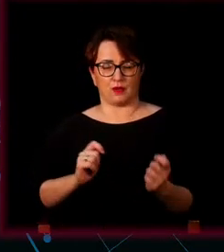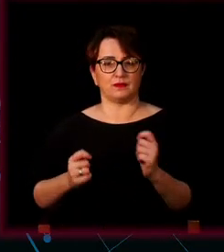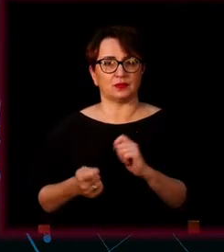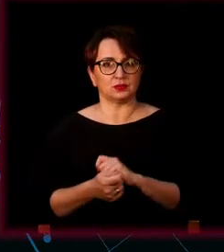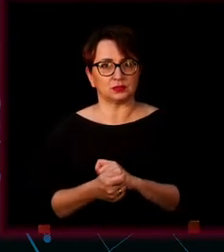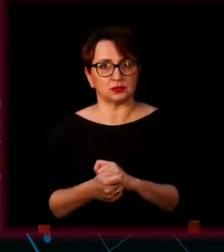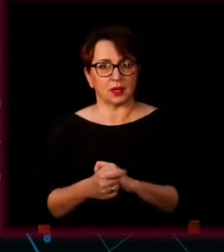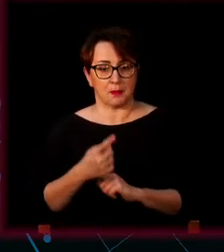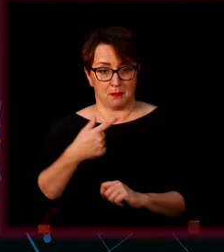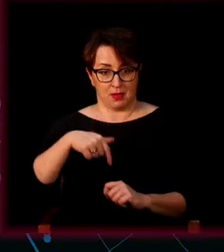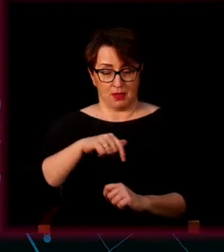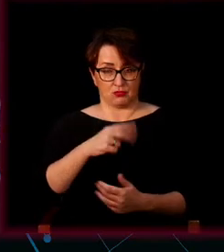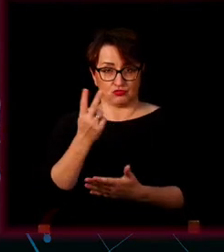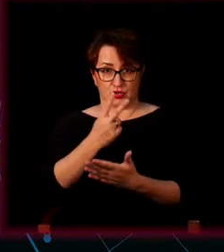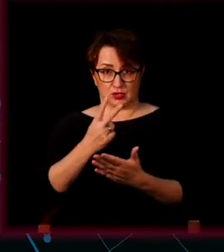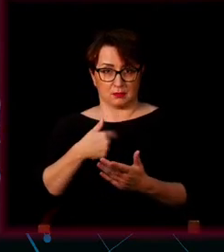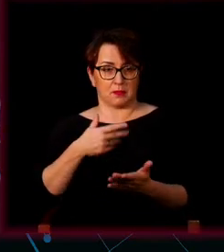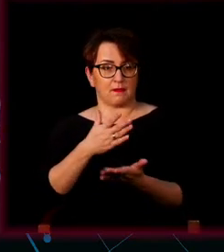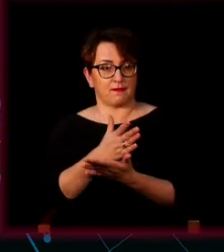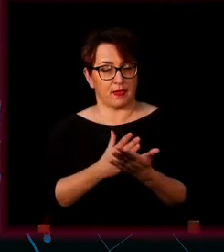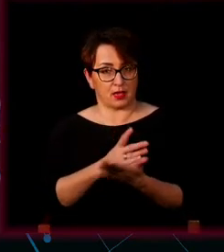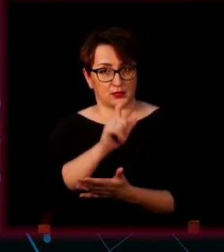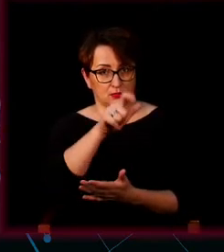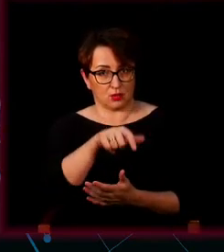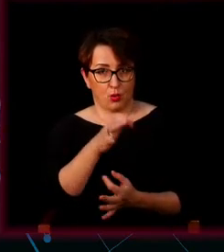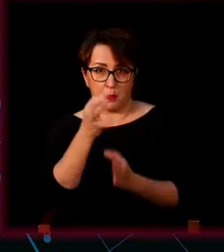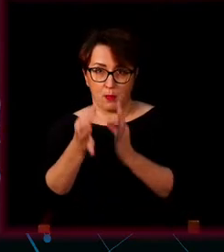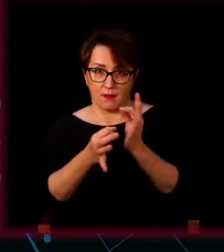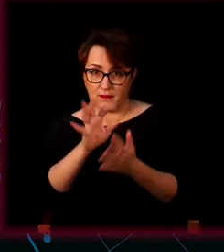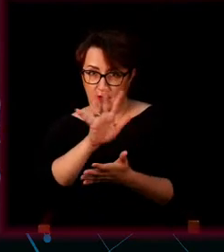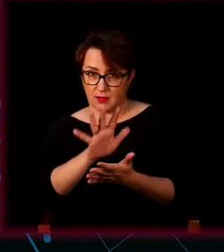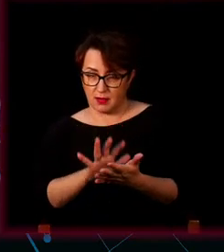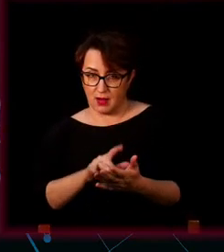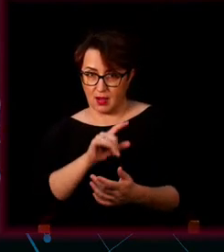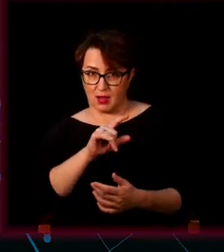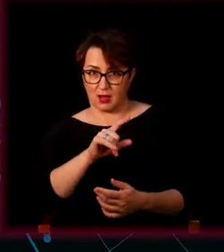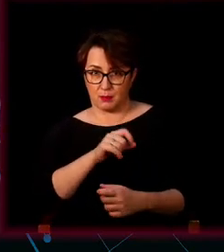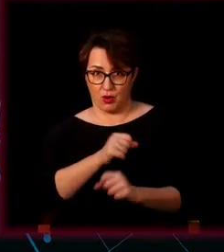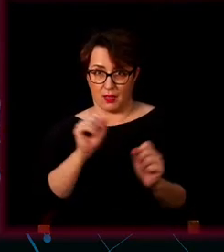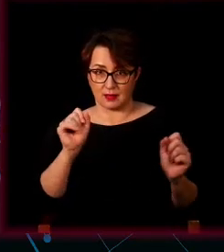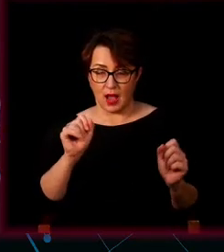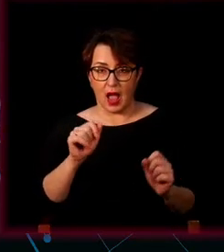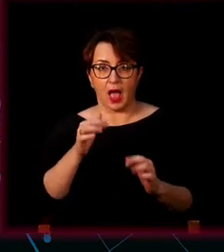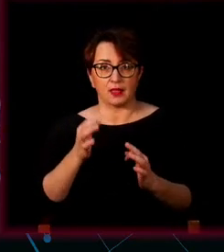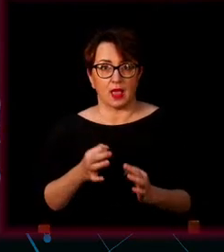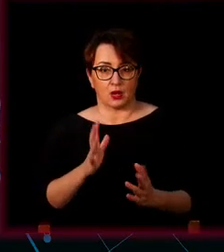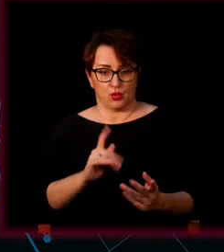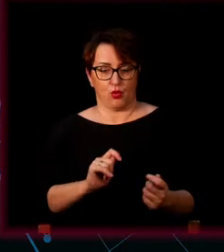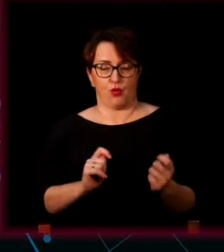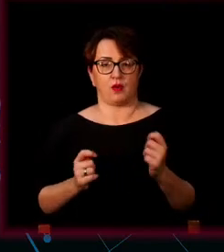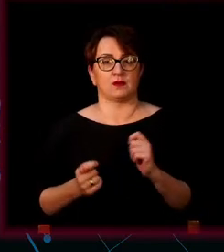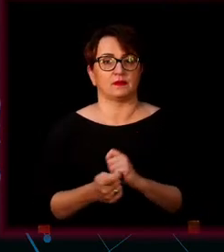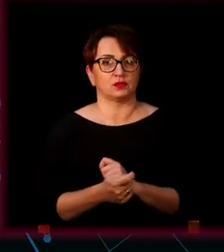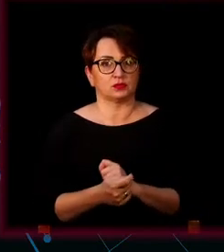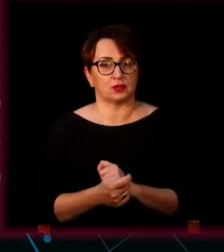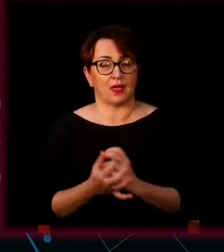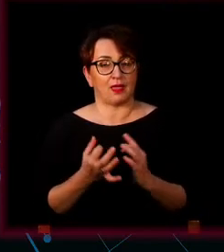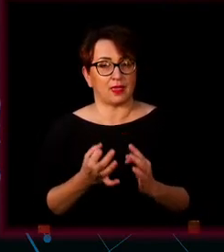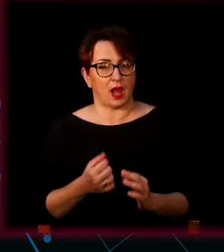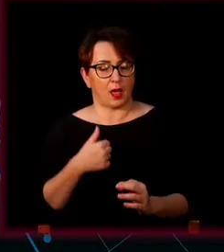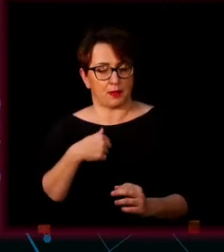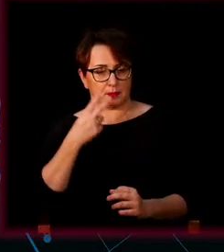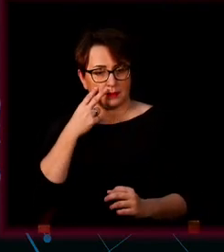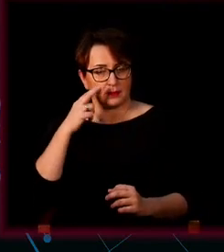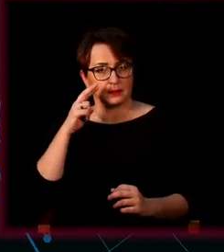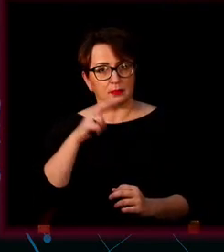tym jak jako czytelnicy musieliśmy wierzyć w pewnym sensie tej narracji prowadzonej przez Genli Aya, tutaj dochodzi do takiego odwrócenia i teraz